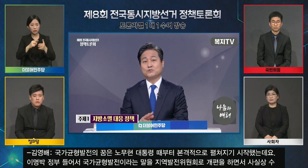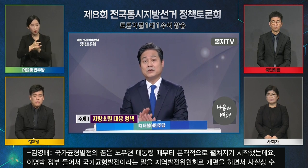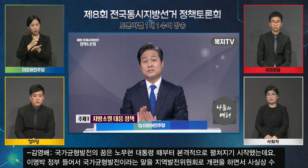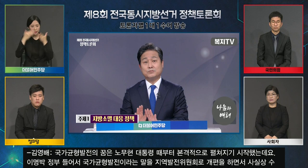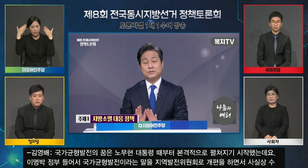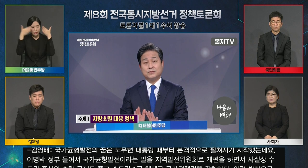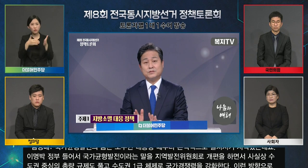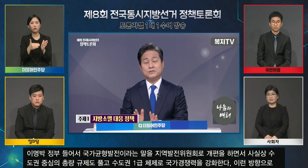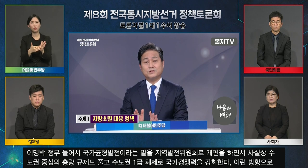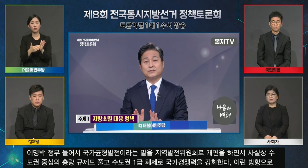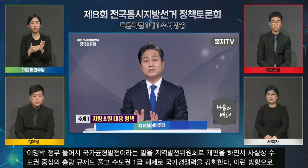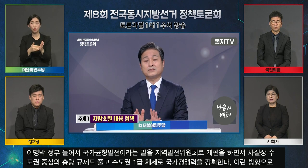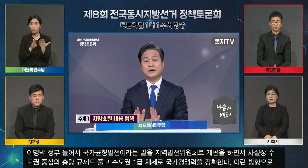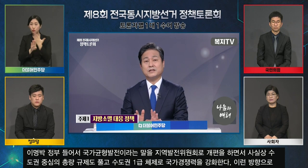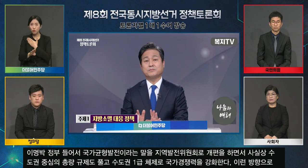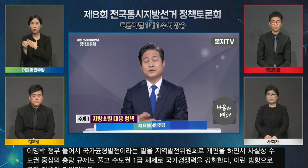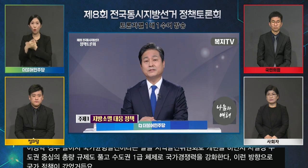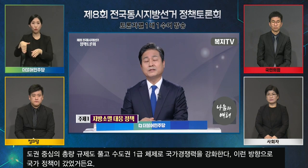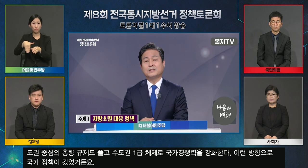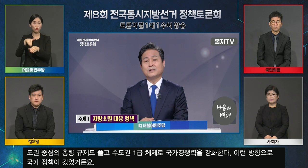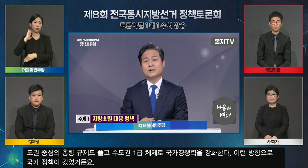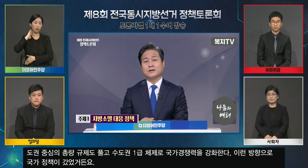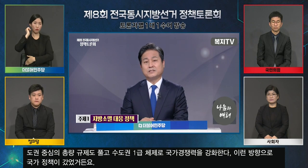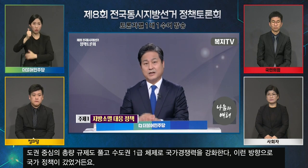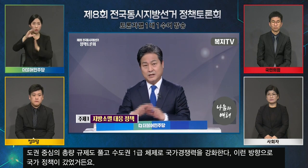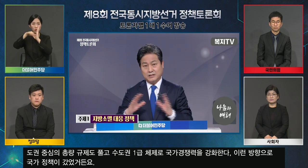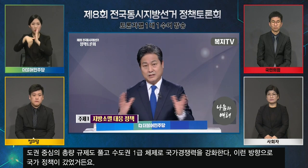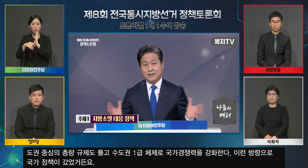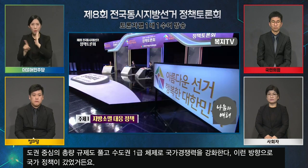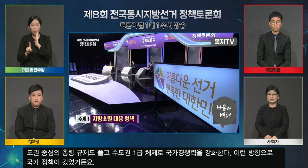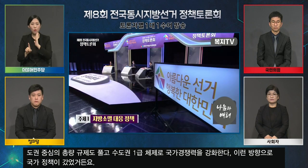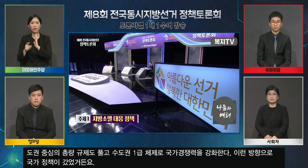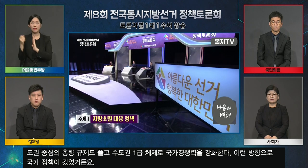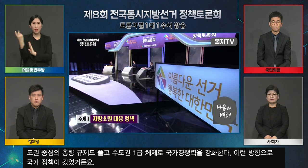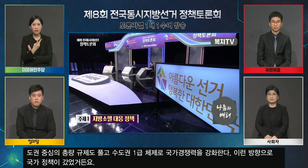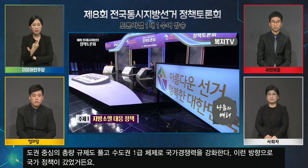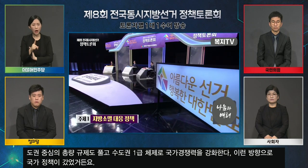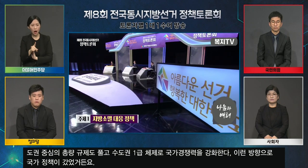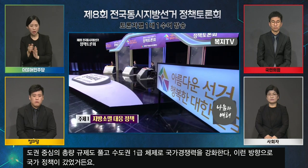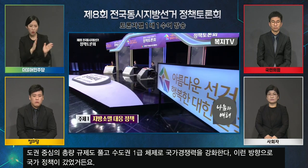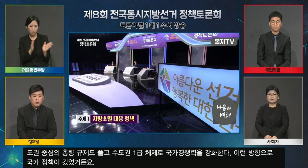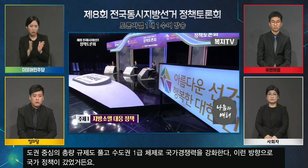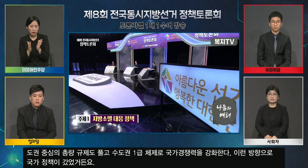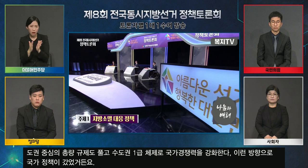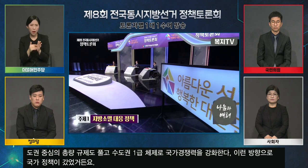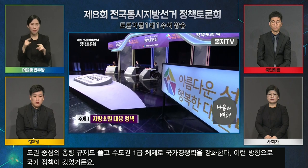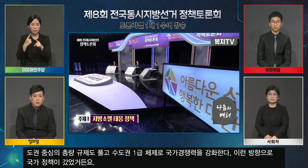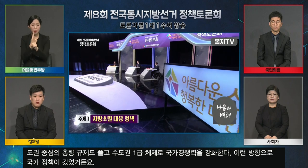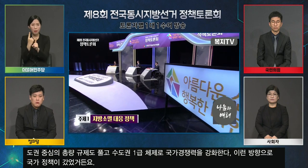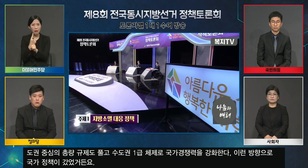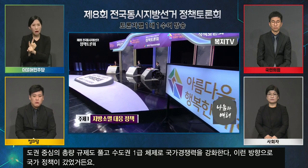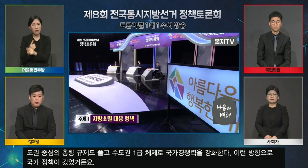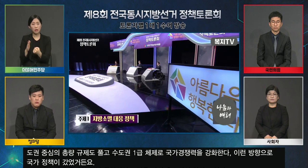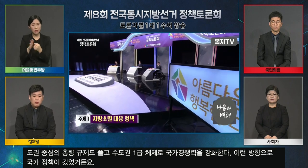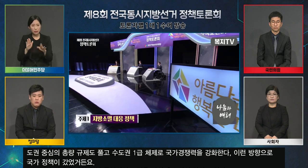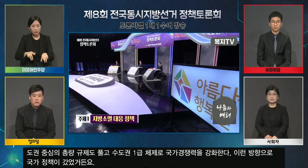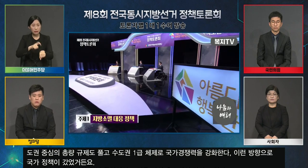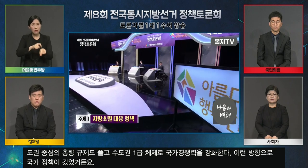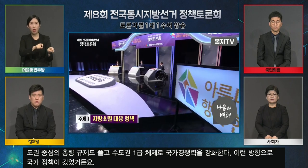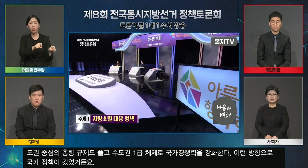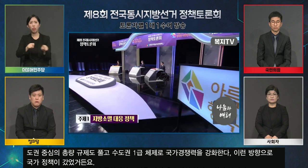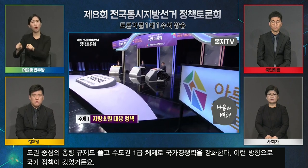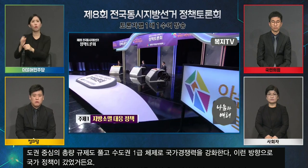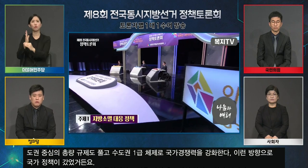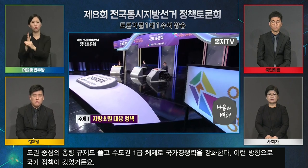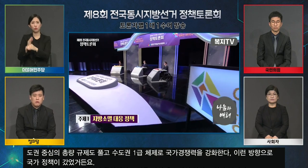그러면서 문재인 정부 들어서서 그것을 다시 한번 다시 추스려서 하려고 하다 보니까 굉장히 속도가 느리고 있습니다. 특히